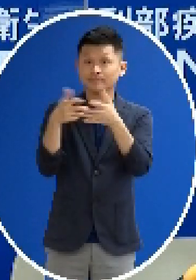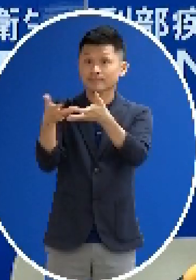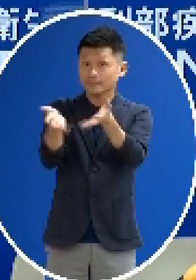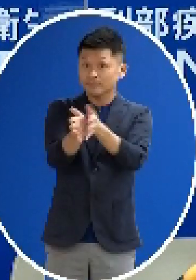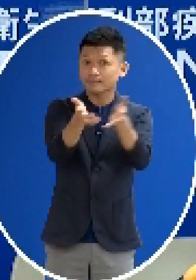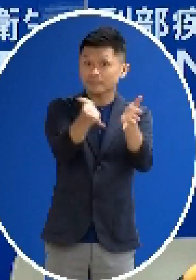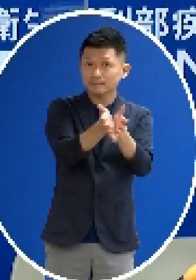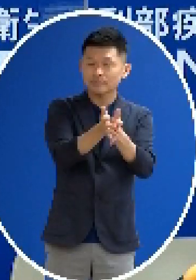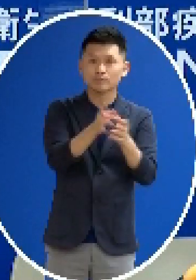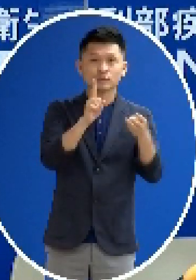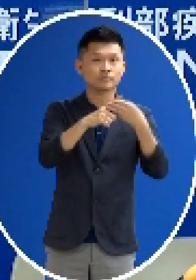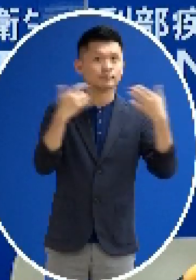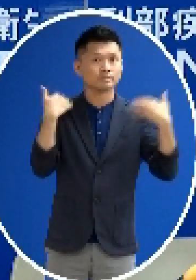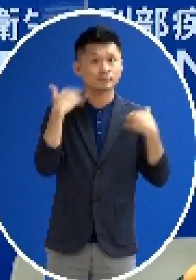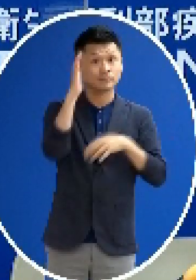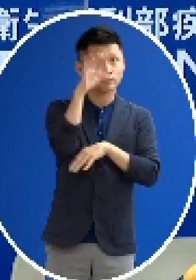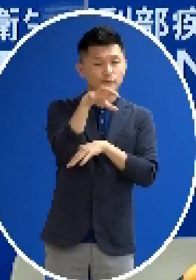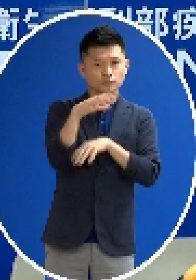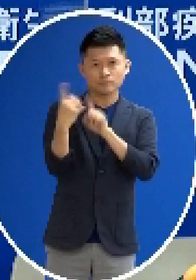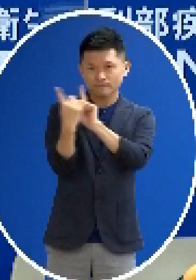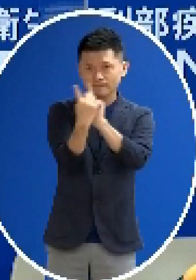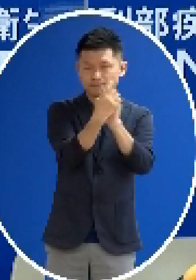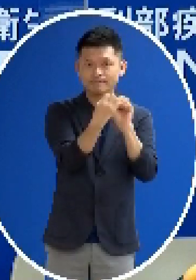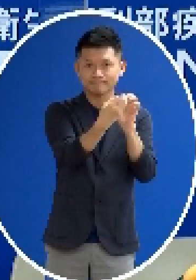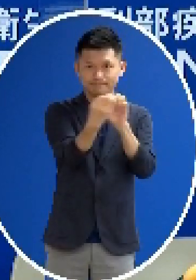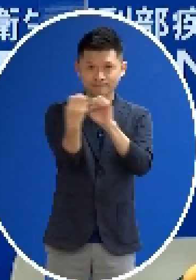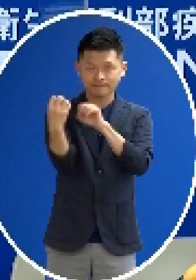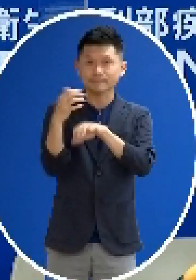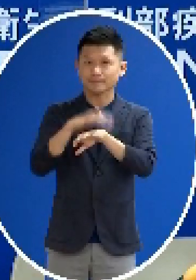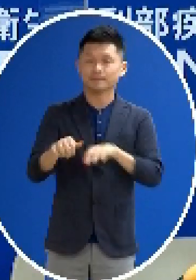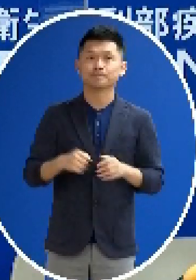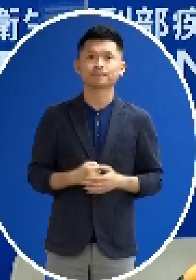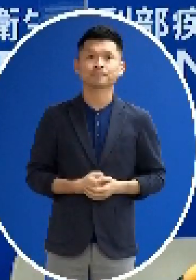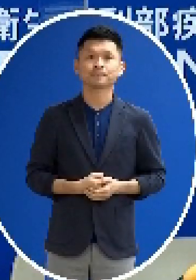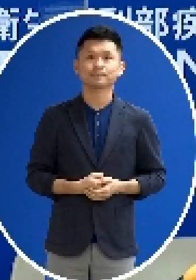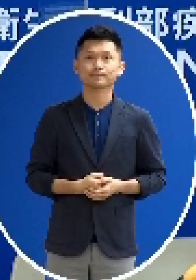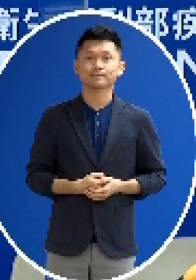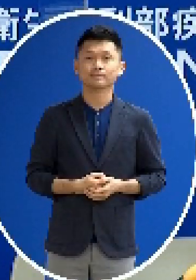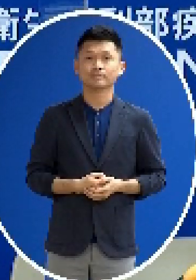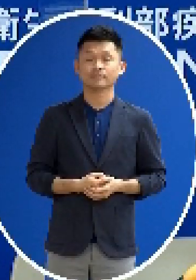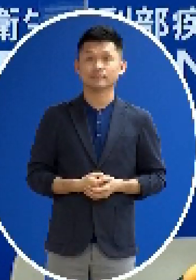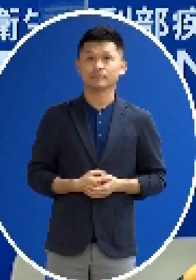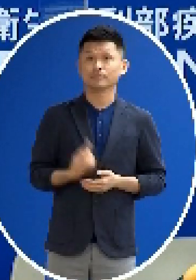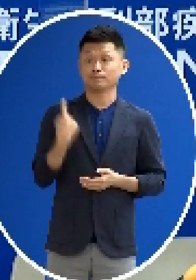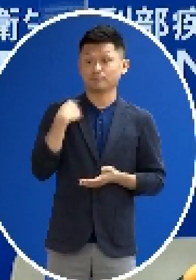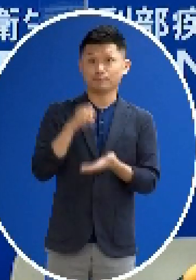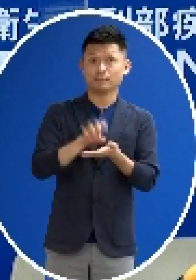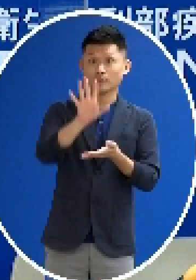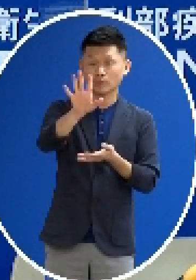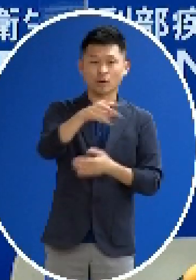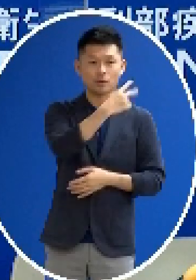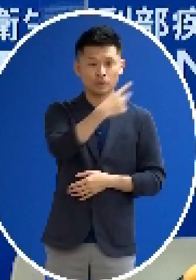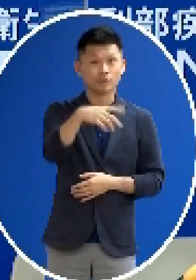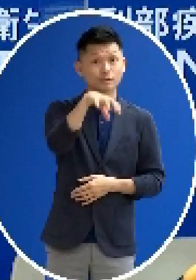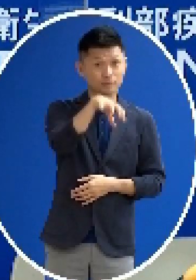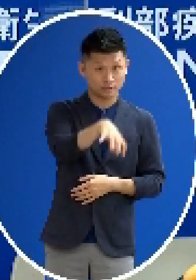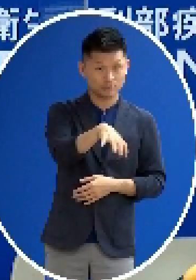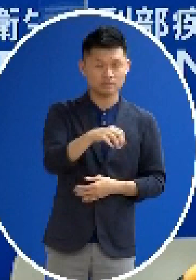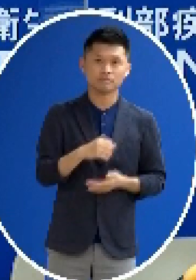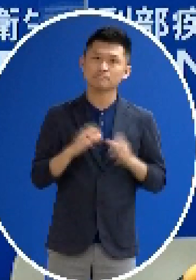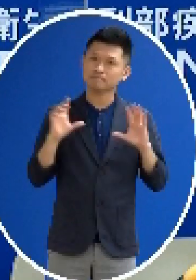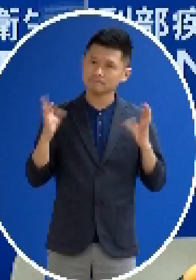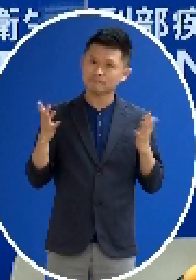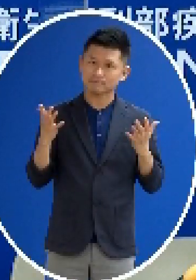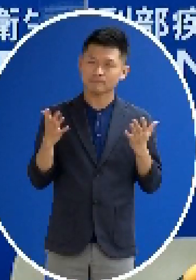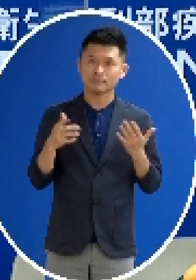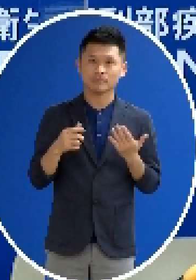体或者主管单位哈来做讨论。那原则上大概昨天跟大家报告在游泳池哈，大概在